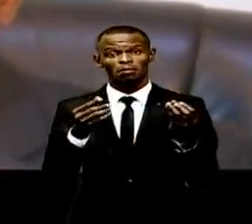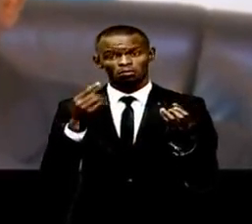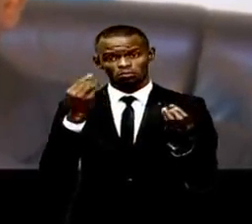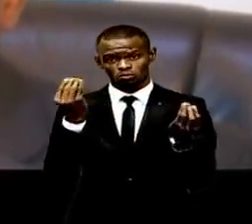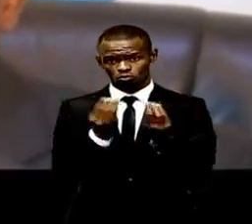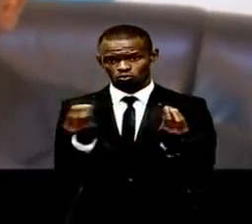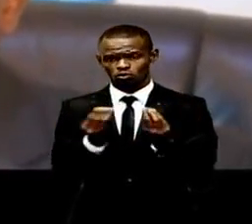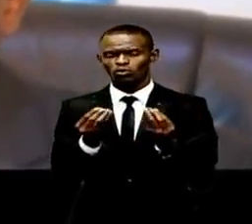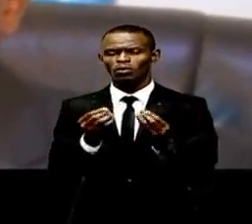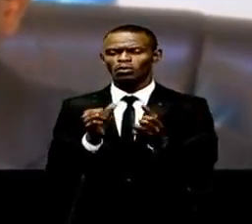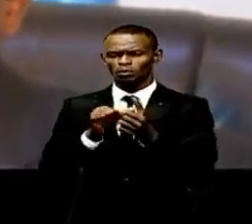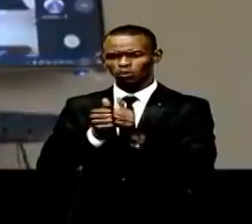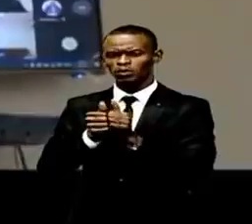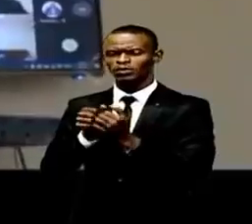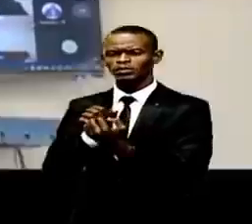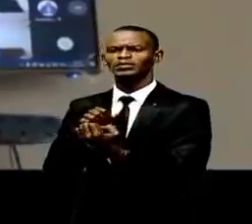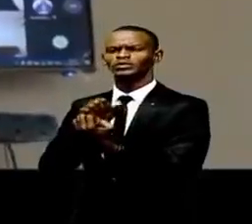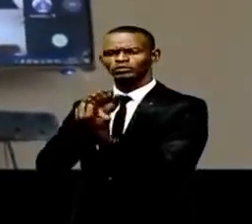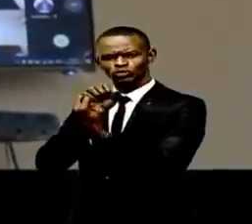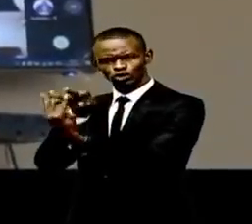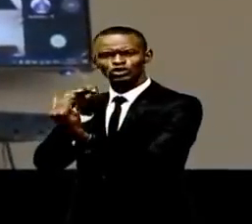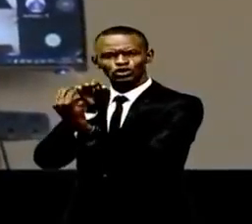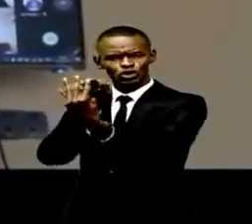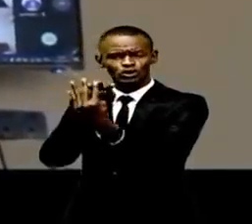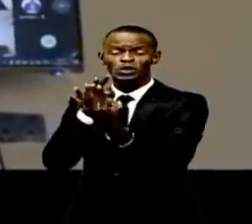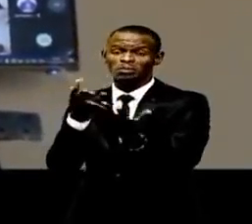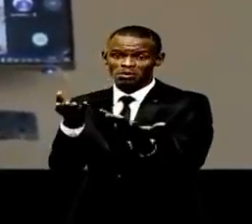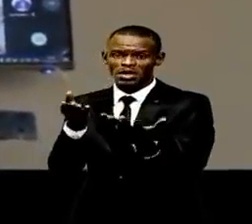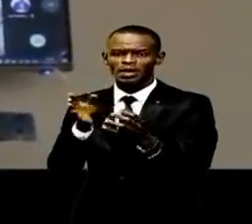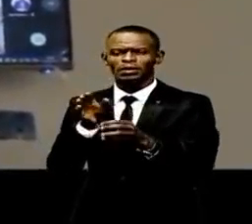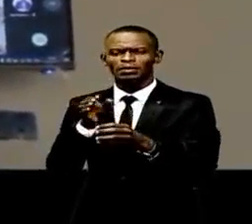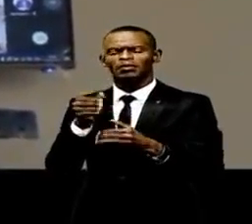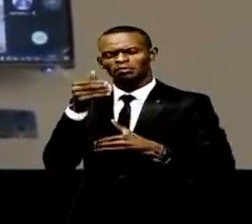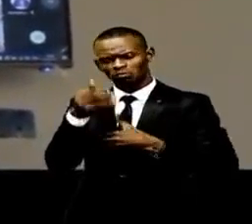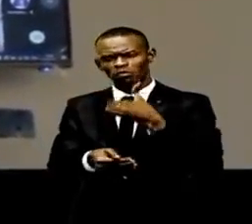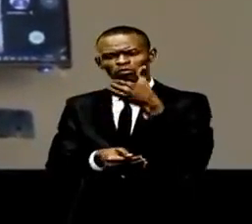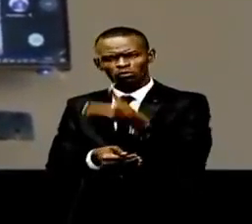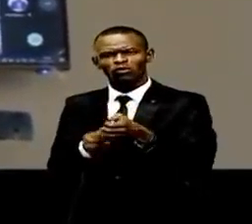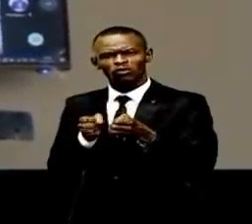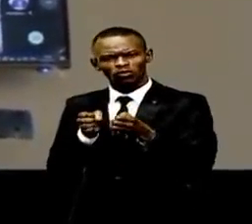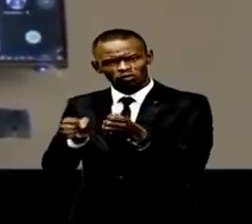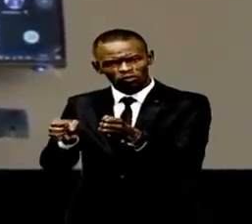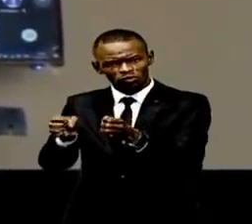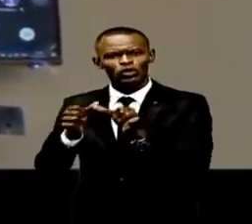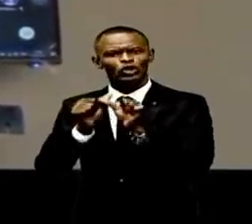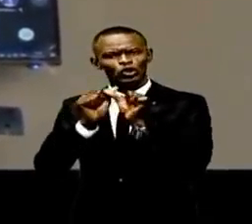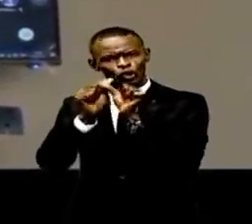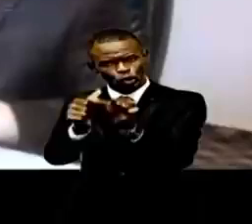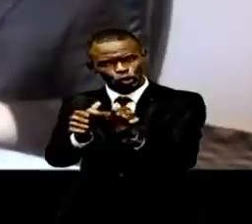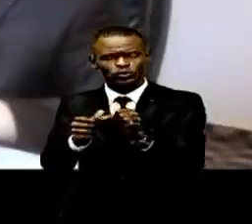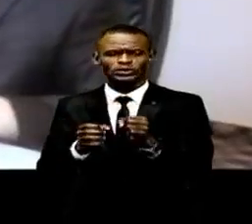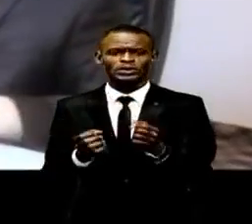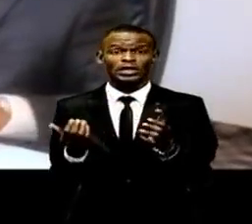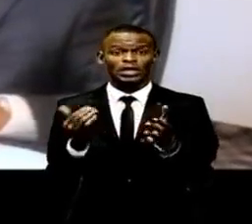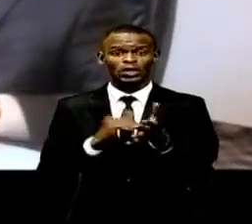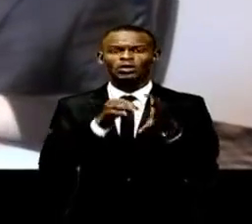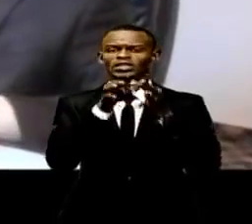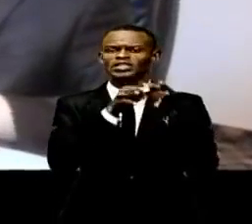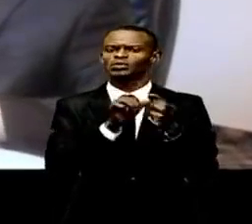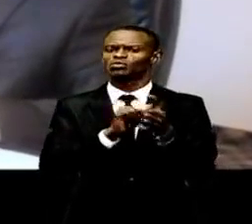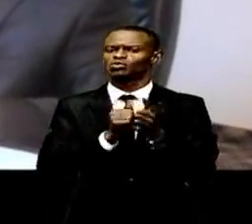Congo et de la police nationale congolaise, avec un accent particulier sur les récents événements dans le Nord